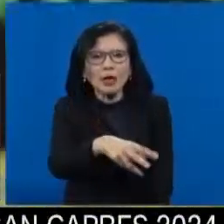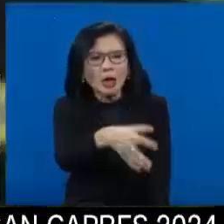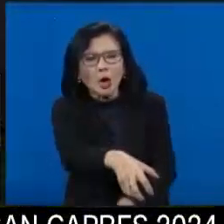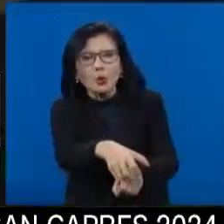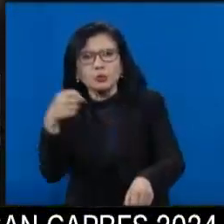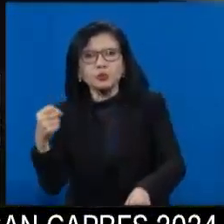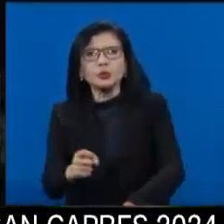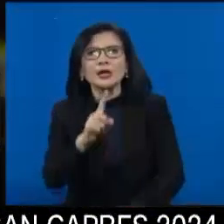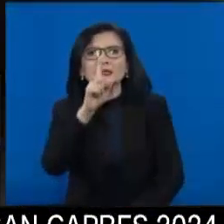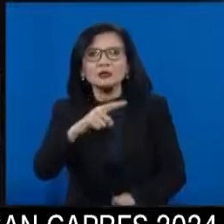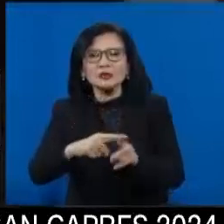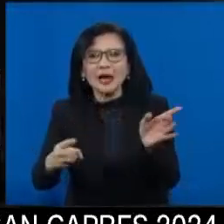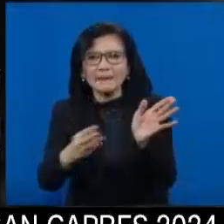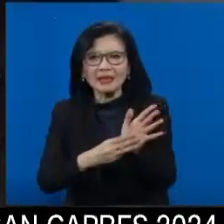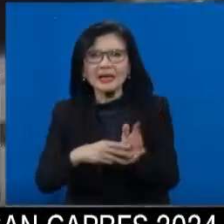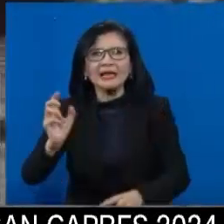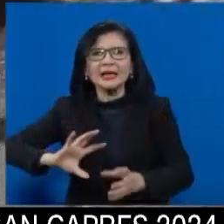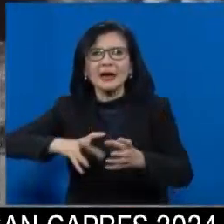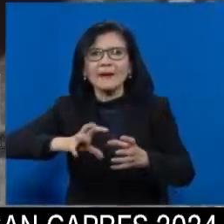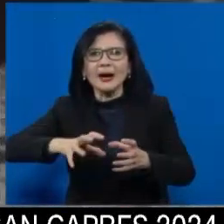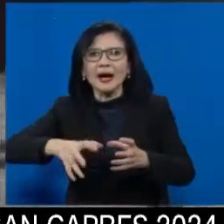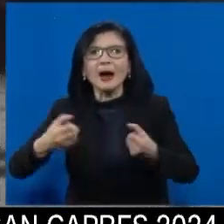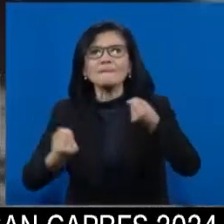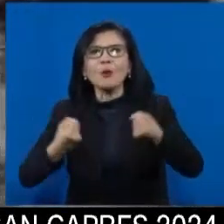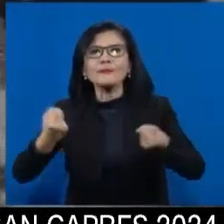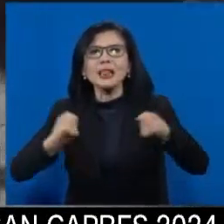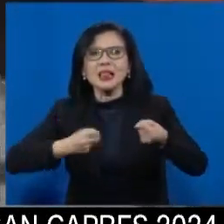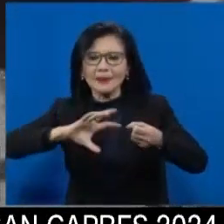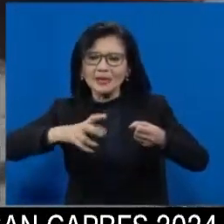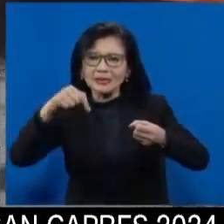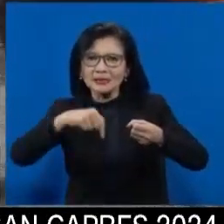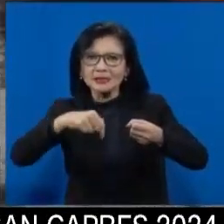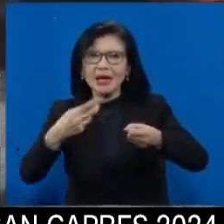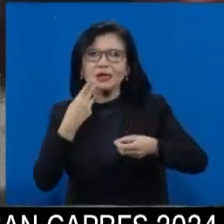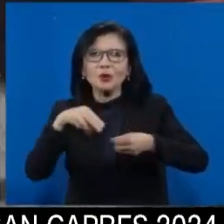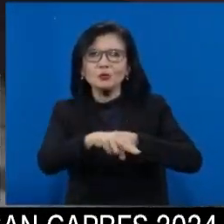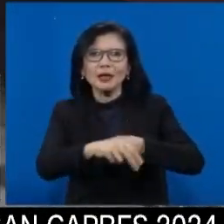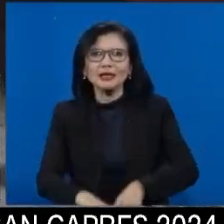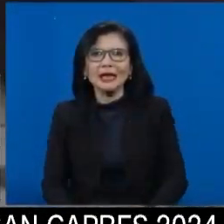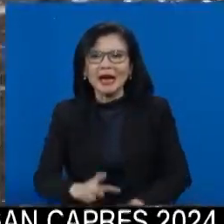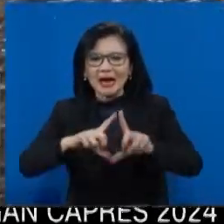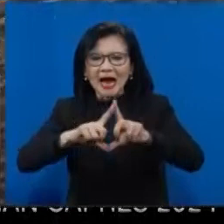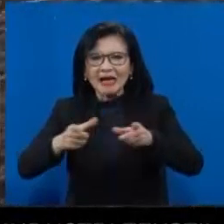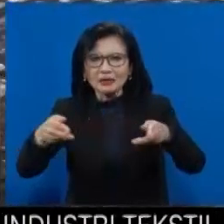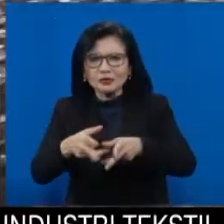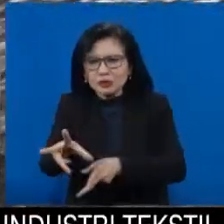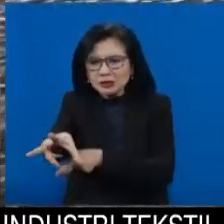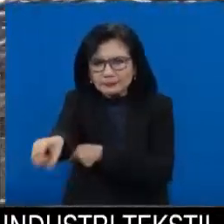sepanjang 1,5 meter dari mesin mobil. Petugas menangkap ular dengan alat khusus penjepit